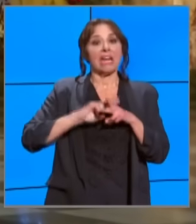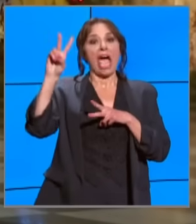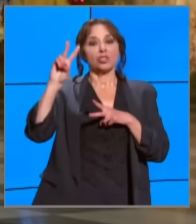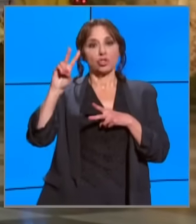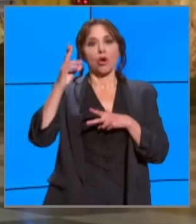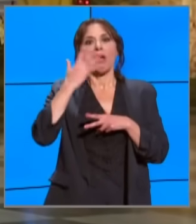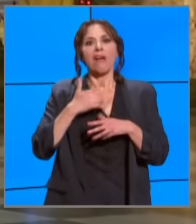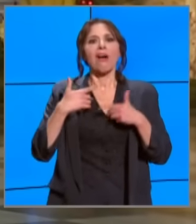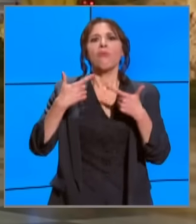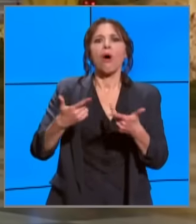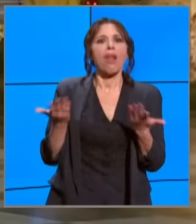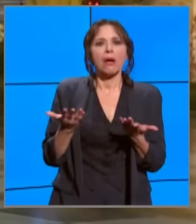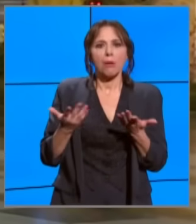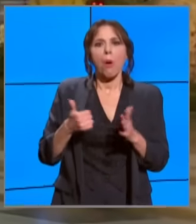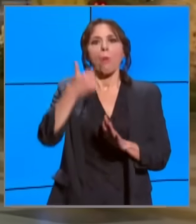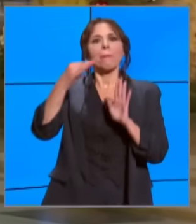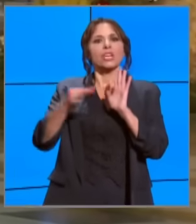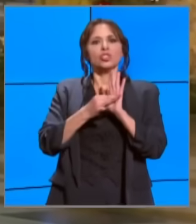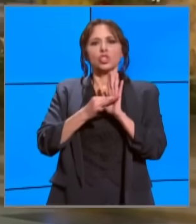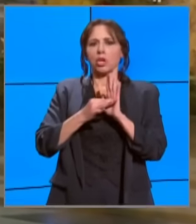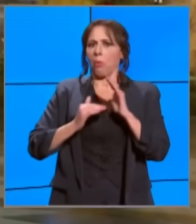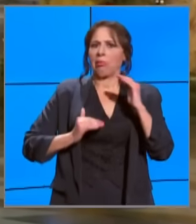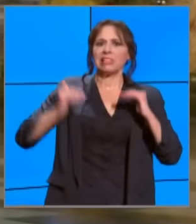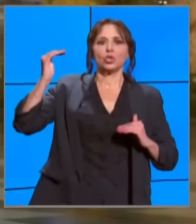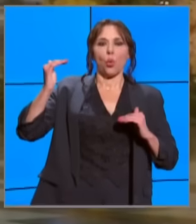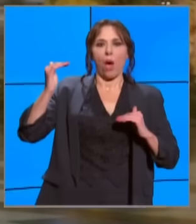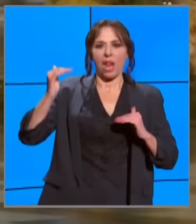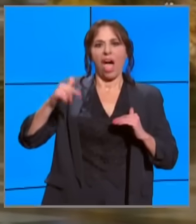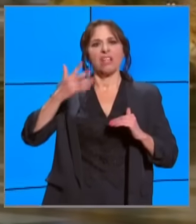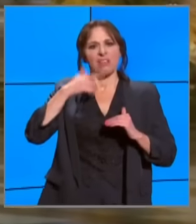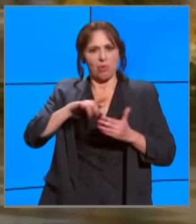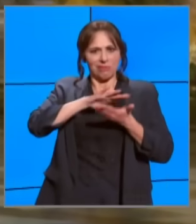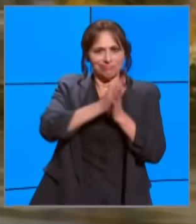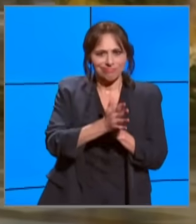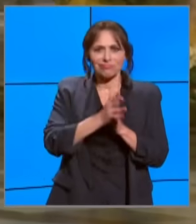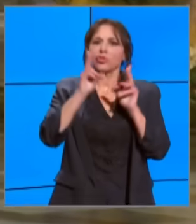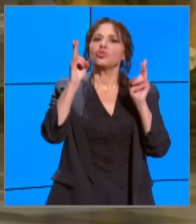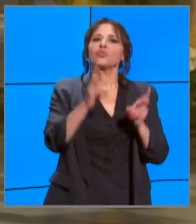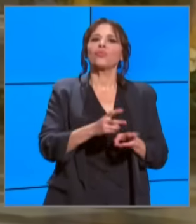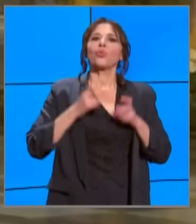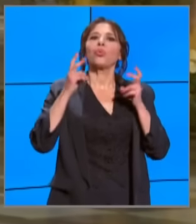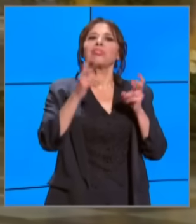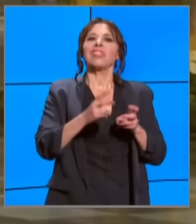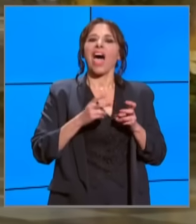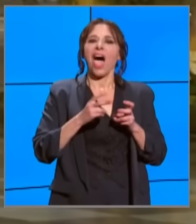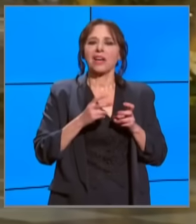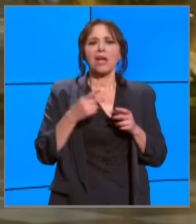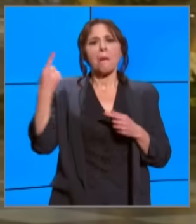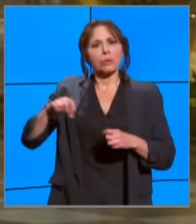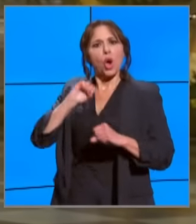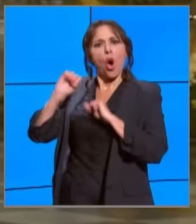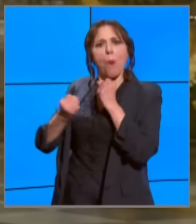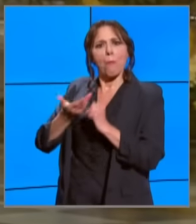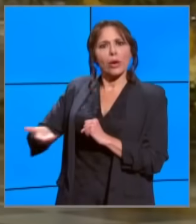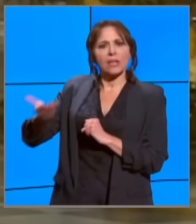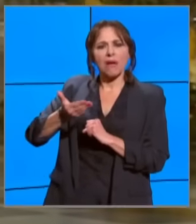di diseguaglianza e si pretende di asservire di sfuttare si cerca di giustificare questi